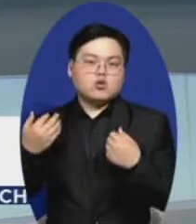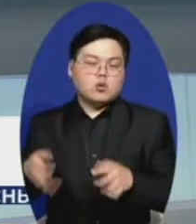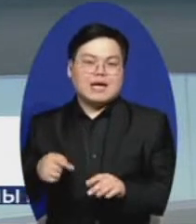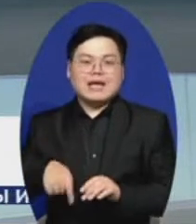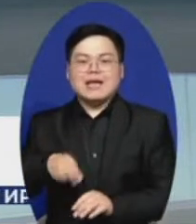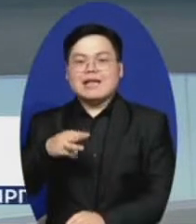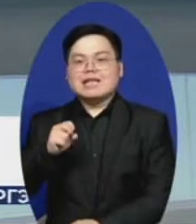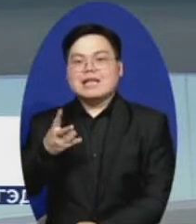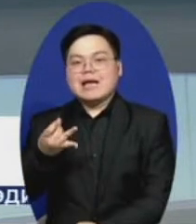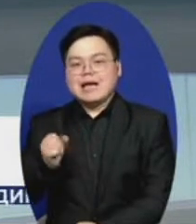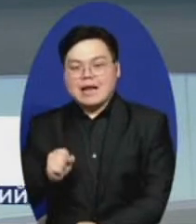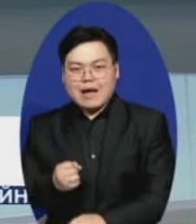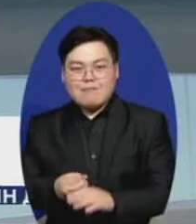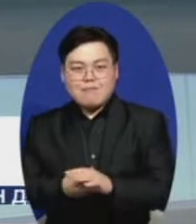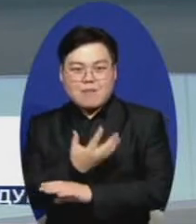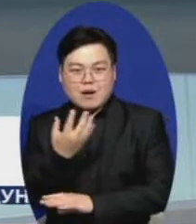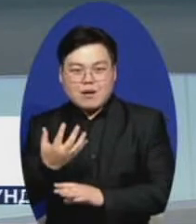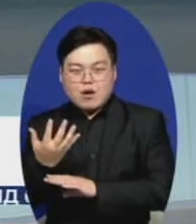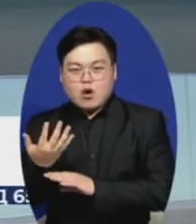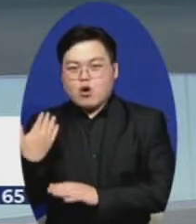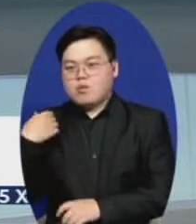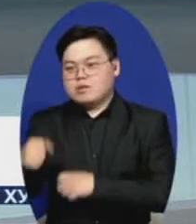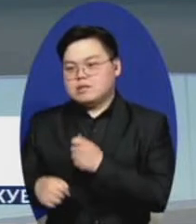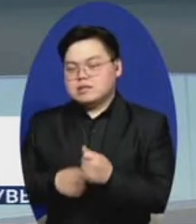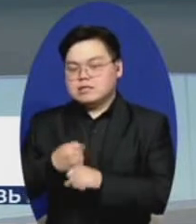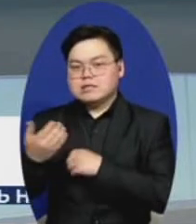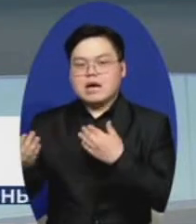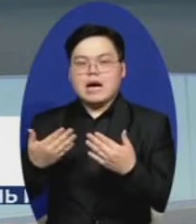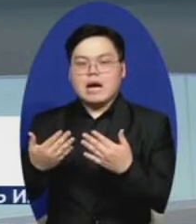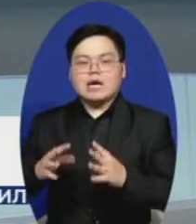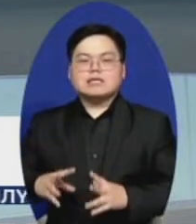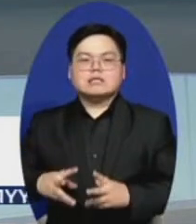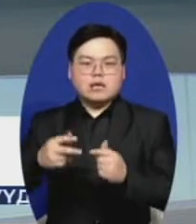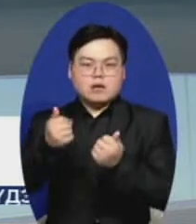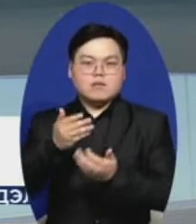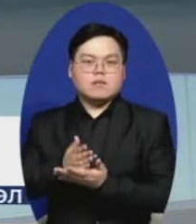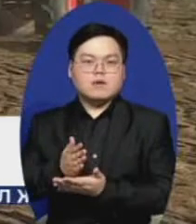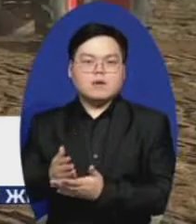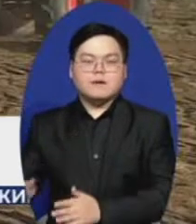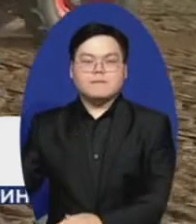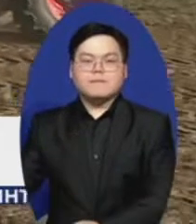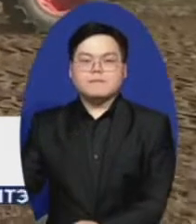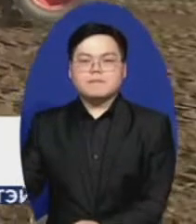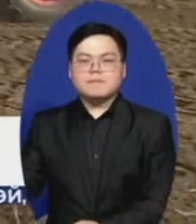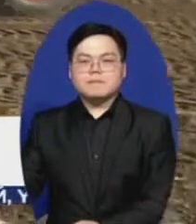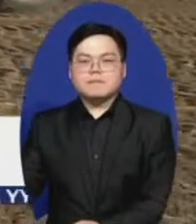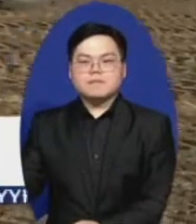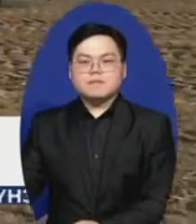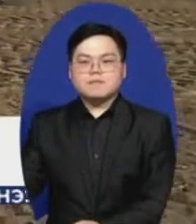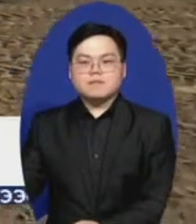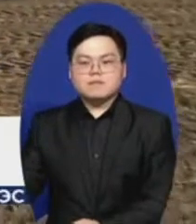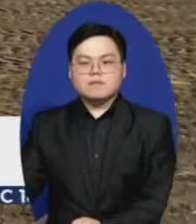хувьд тарайны чанар өмнөх жилийнхээ сайн байгааг мэрэгжлийн хүмүүс онцолж байна.